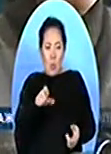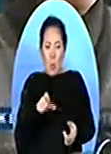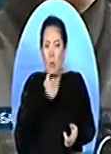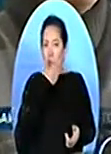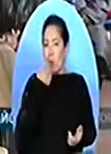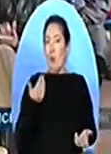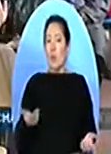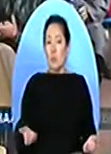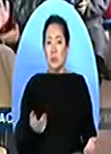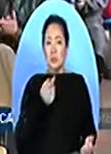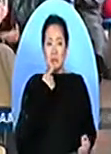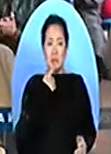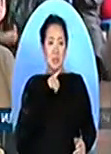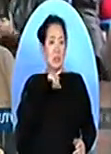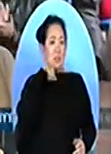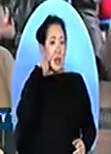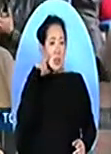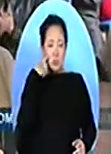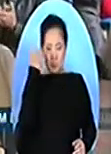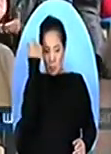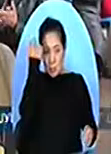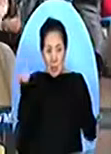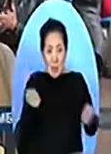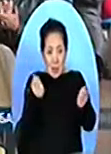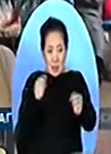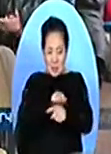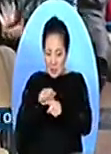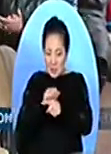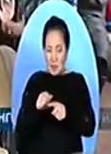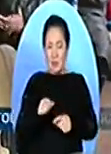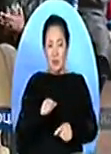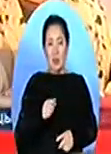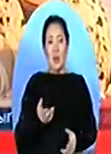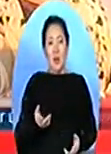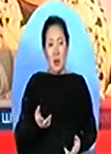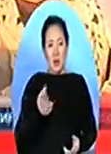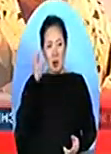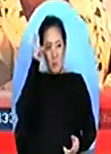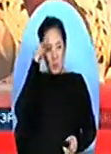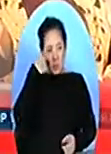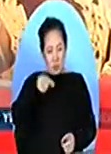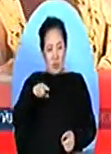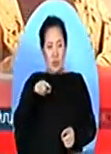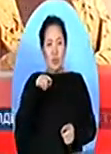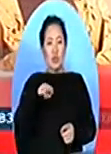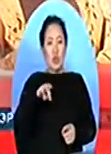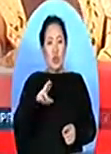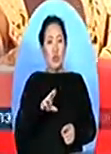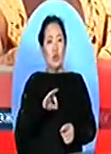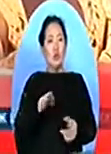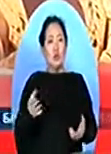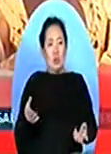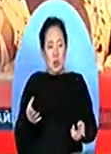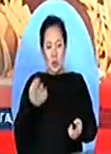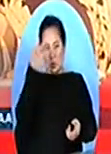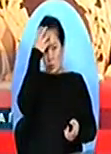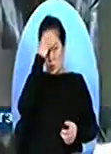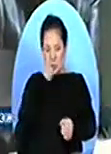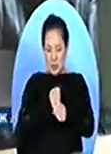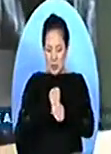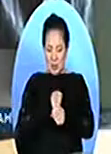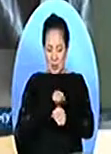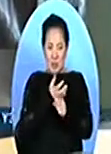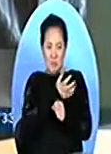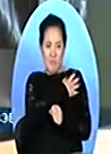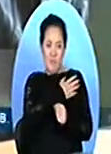аа. Залуу малчтыг бэлтгэх болго насны ишиг тэтгэврийн нэмэлт мөнгө олгуур болон боловсролын тогтолцооны шинжилэл төрийн албаны хариуцлагыг чангатгах